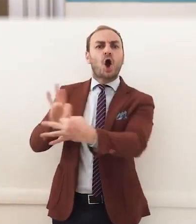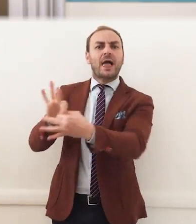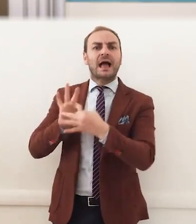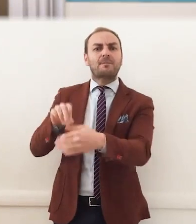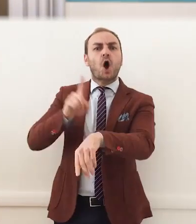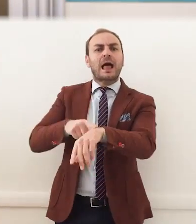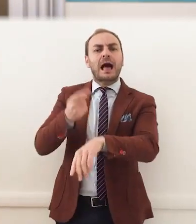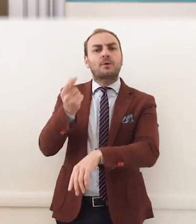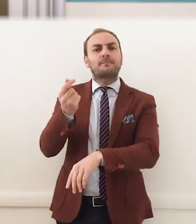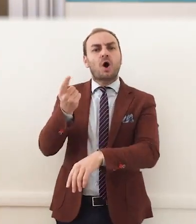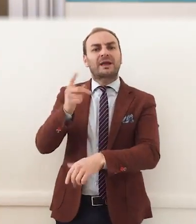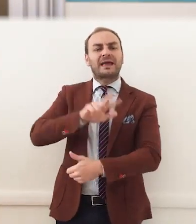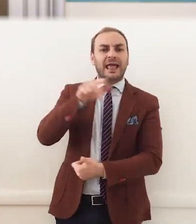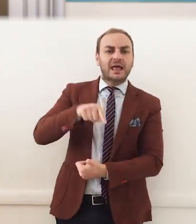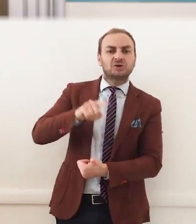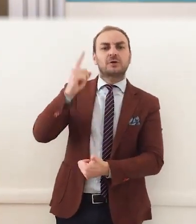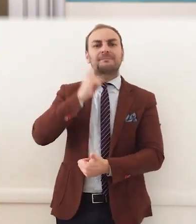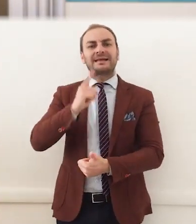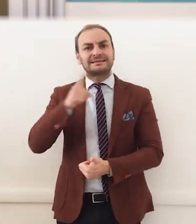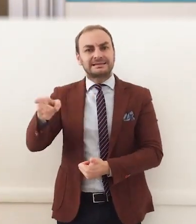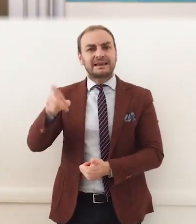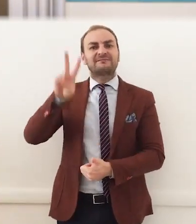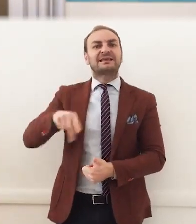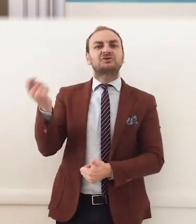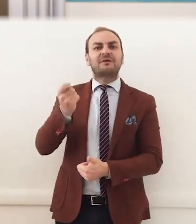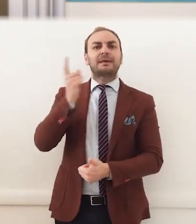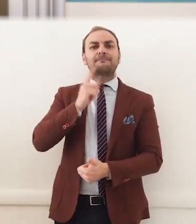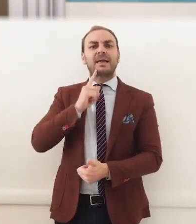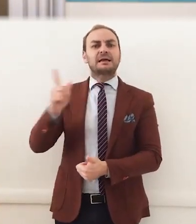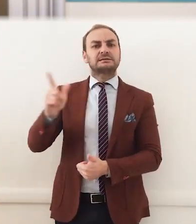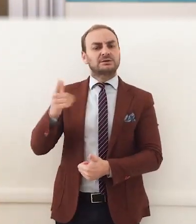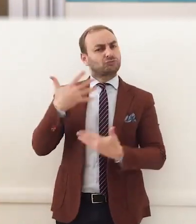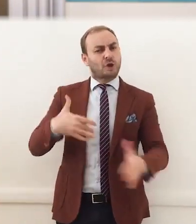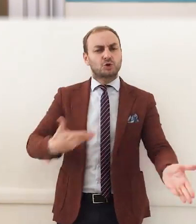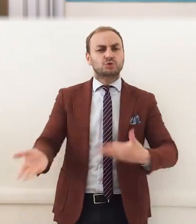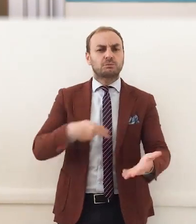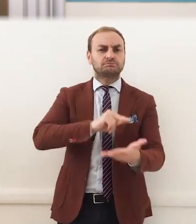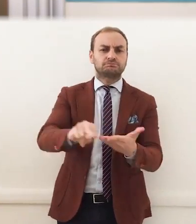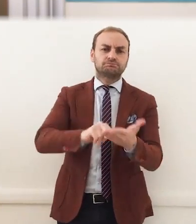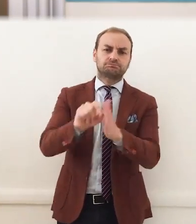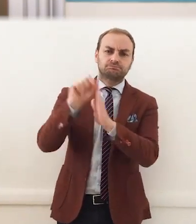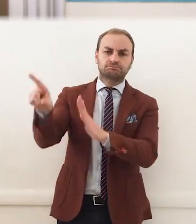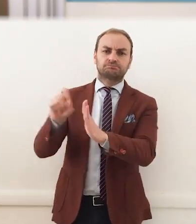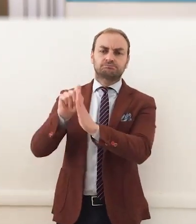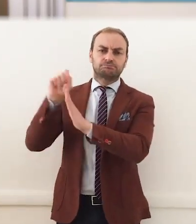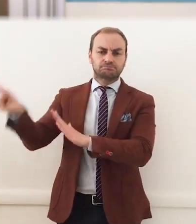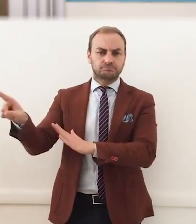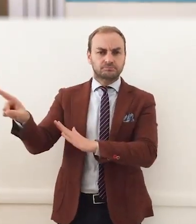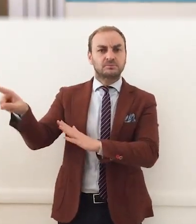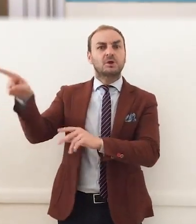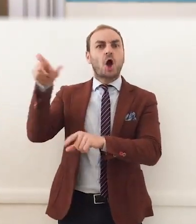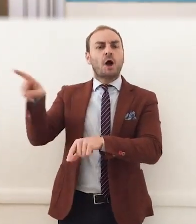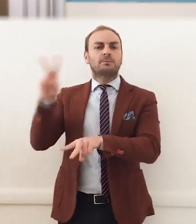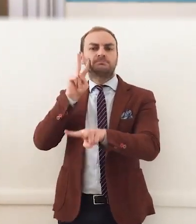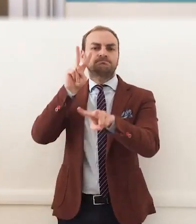villa san giovanni e messina io ho scritto alle due compagnie chiedendo di rivedere